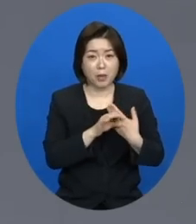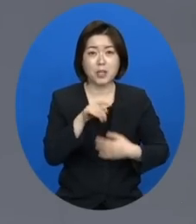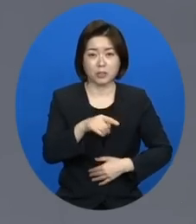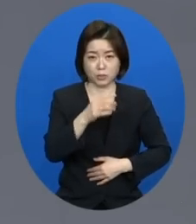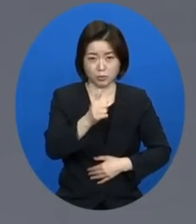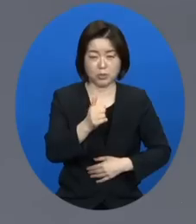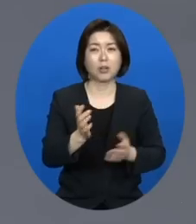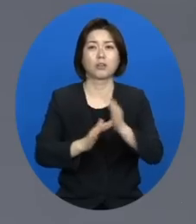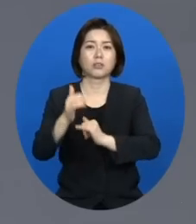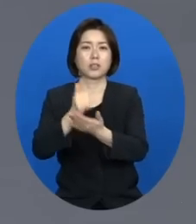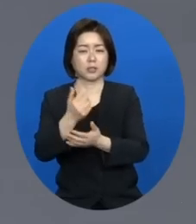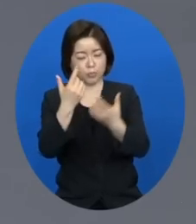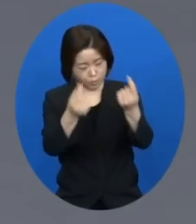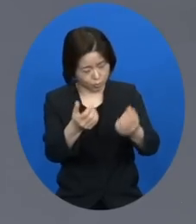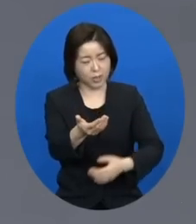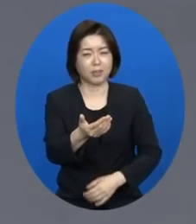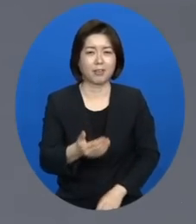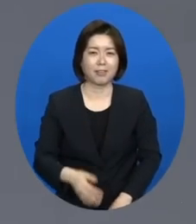그분은 예수님입니다.